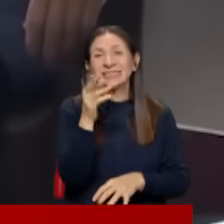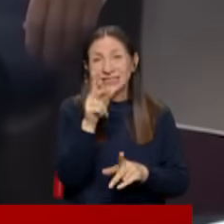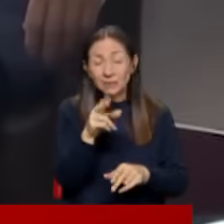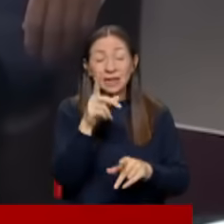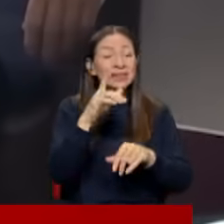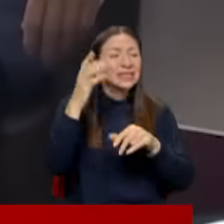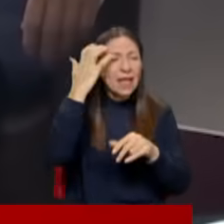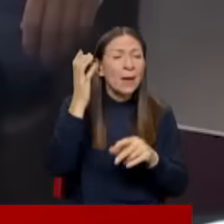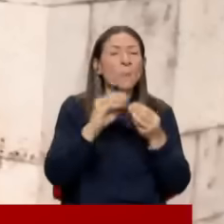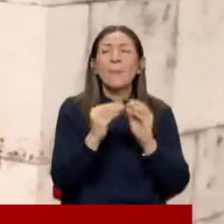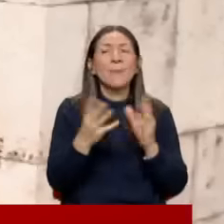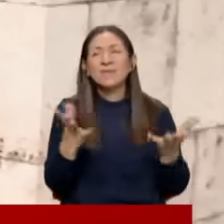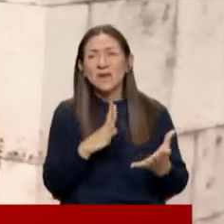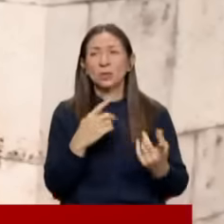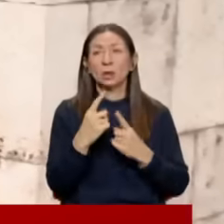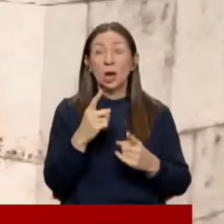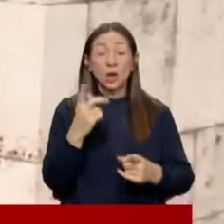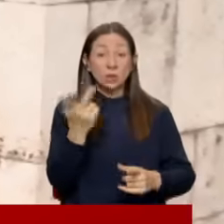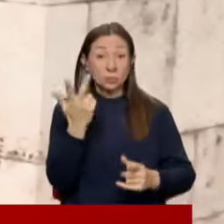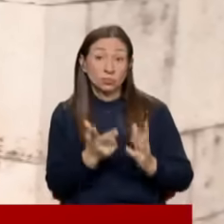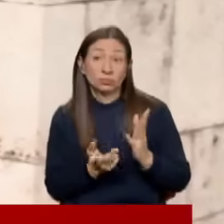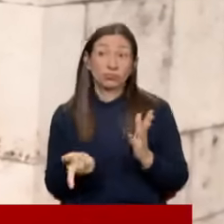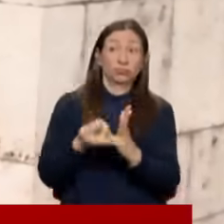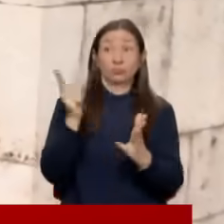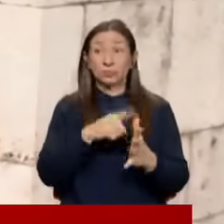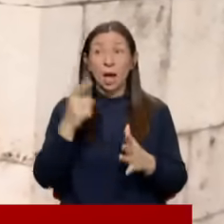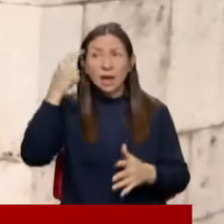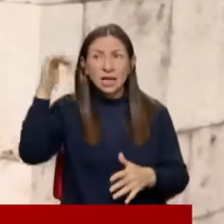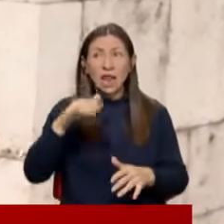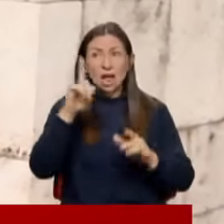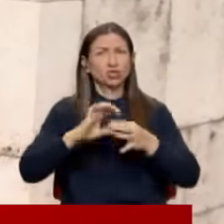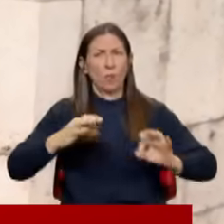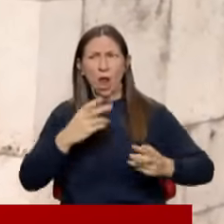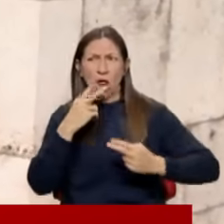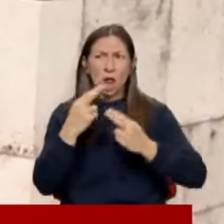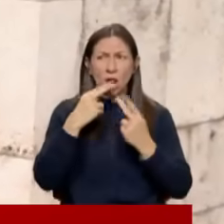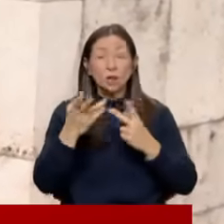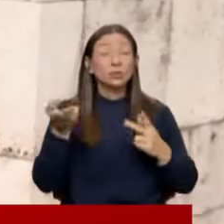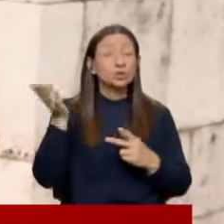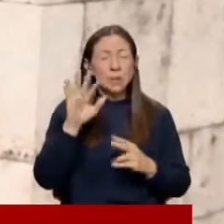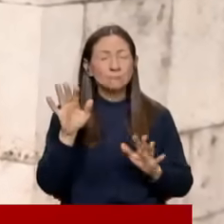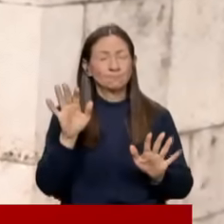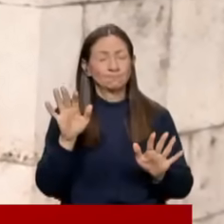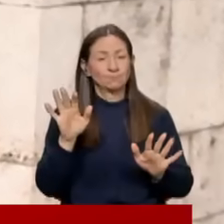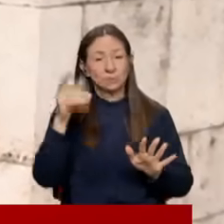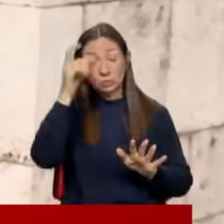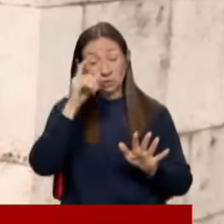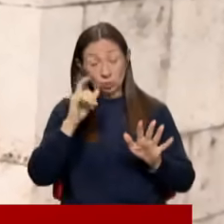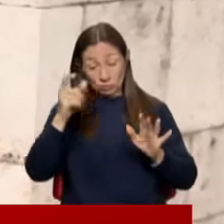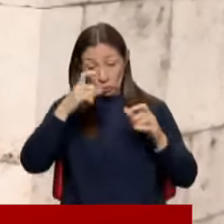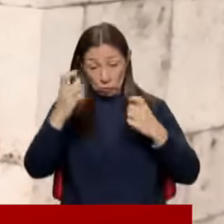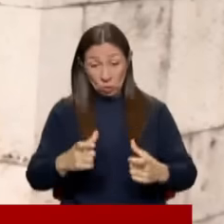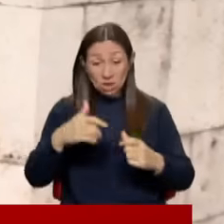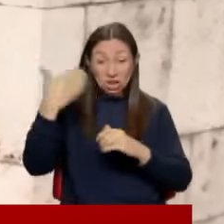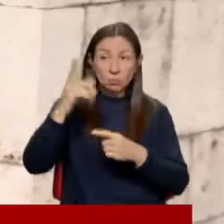sorunları yüz yüze konuşmak için. Fevri davranışlar, çıkışlar, akla gelen ilk sözlerin ifade edilmesiyle bir ülkenin dış